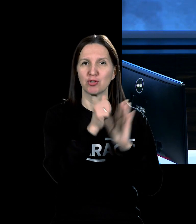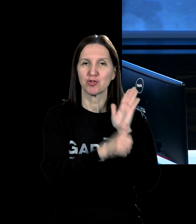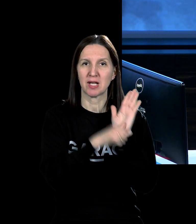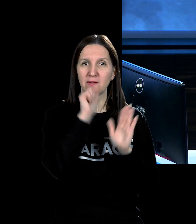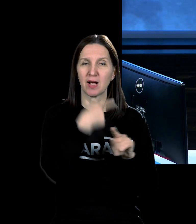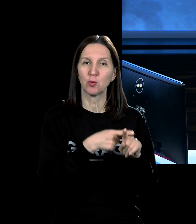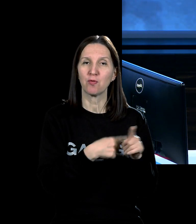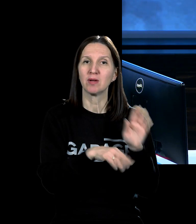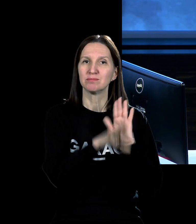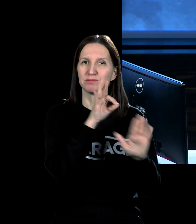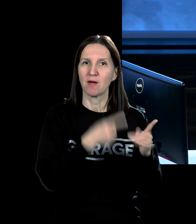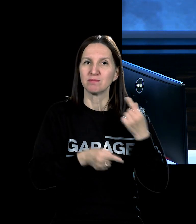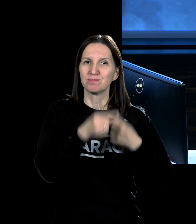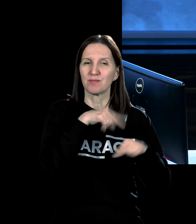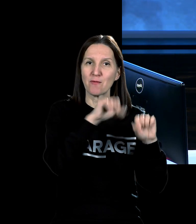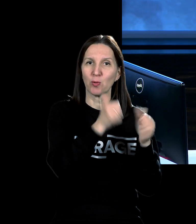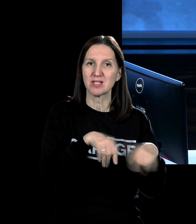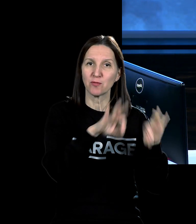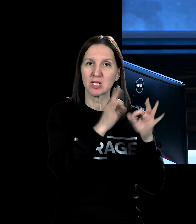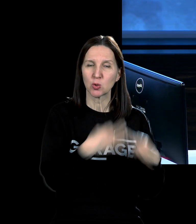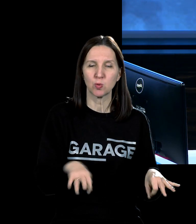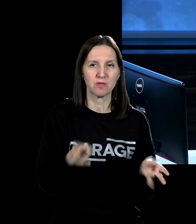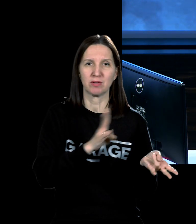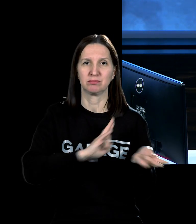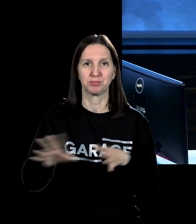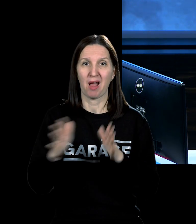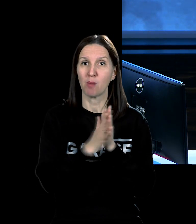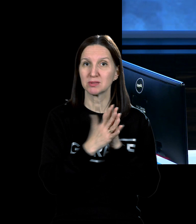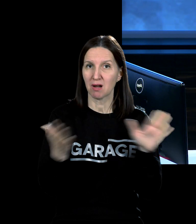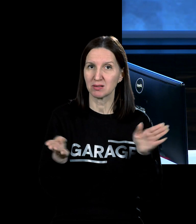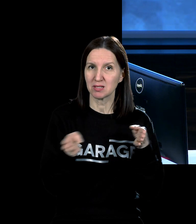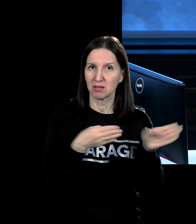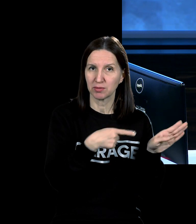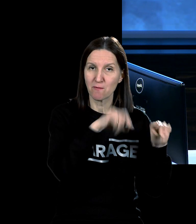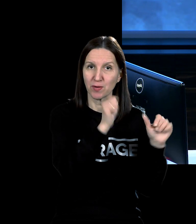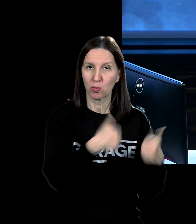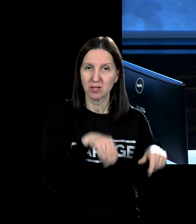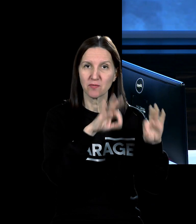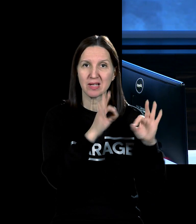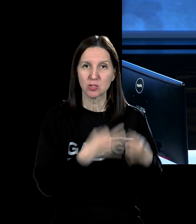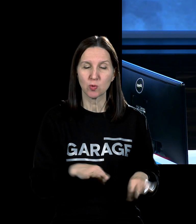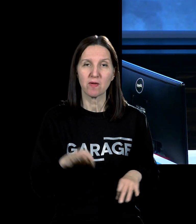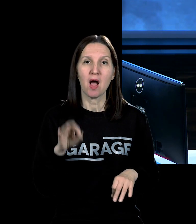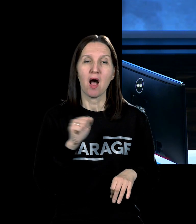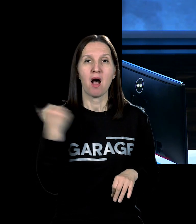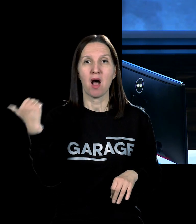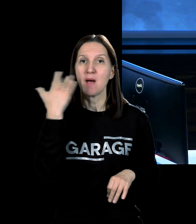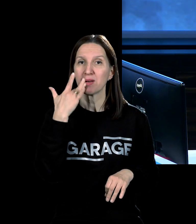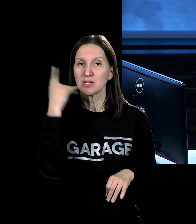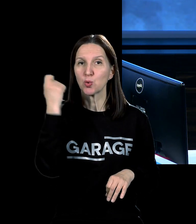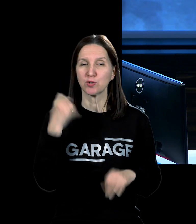французские художники начала 60-х возвращаются к фигуративности после абстракции, то